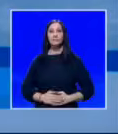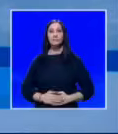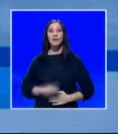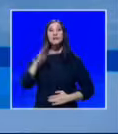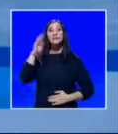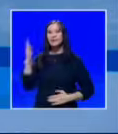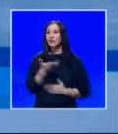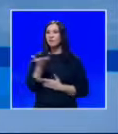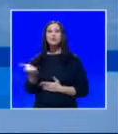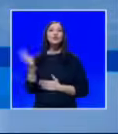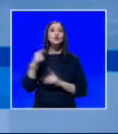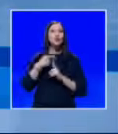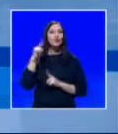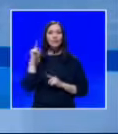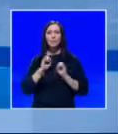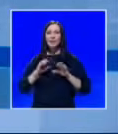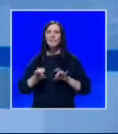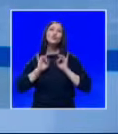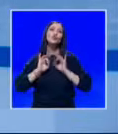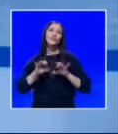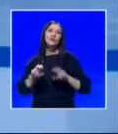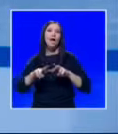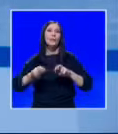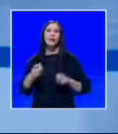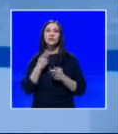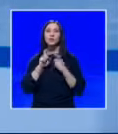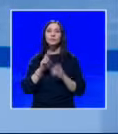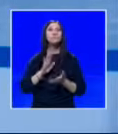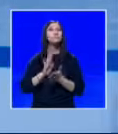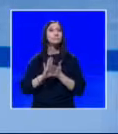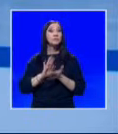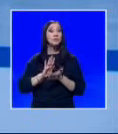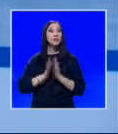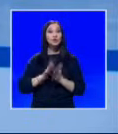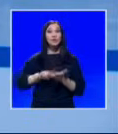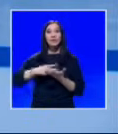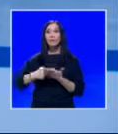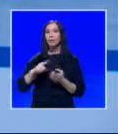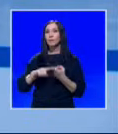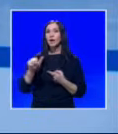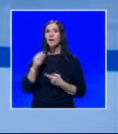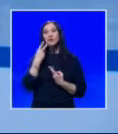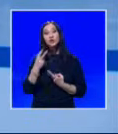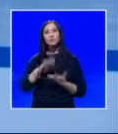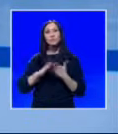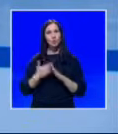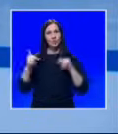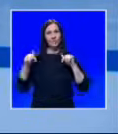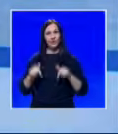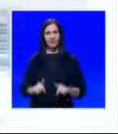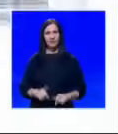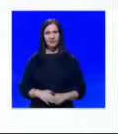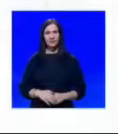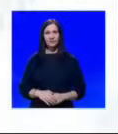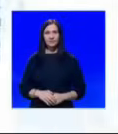Здравейте, вие сте с още от деня предаването за новини, анализи и коментари. Жестовият превод на Камелия Ангелова. Ето какво сме ви подготвили днес.